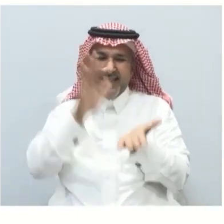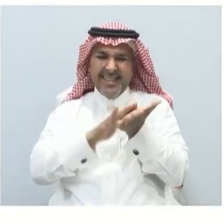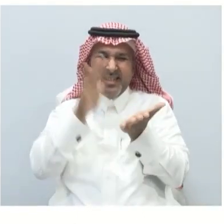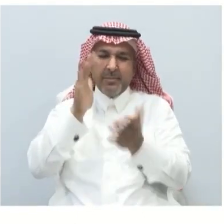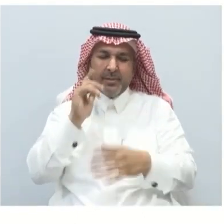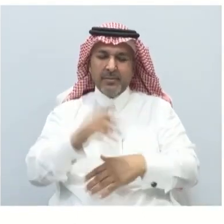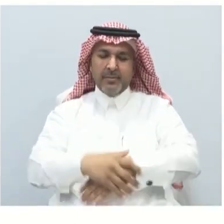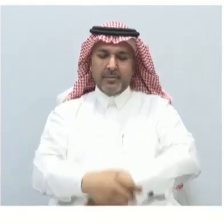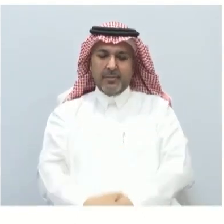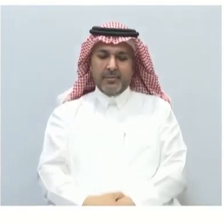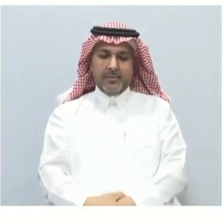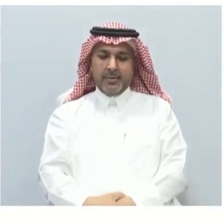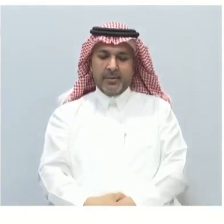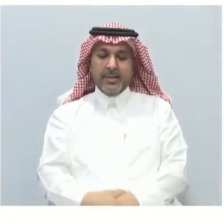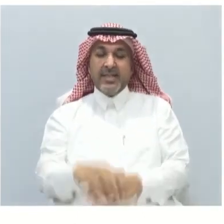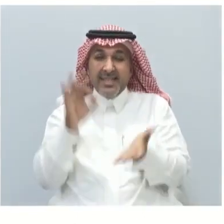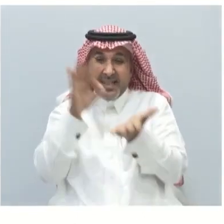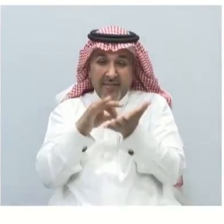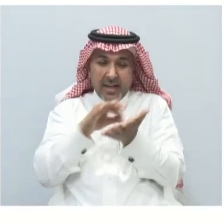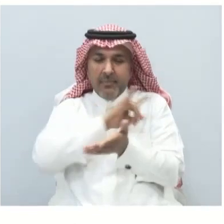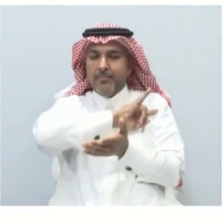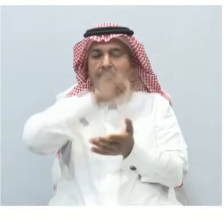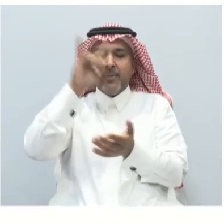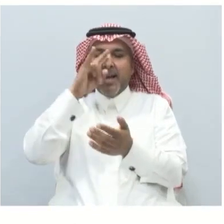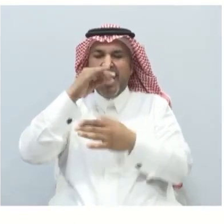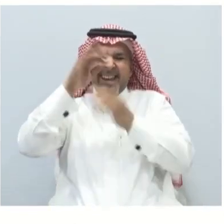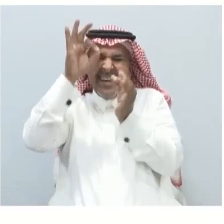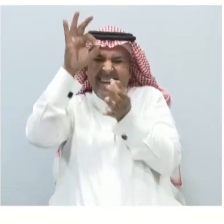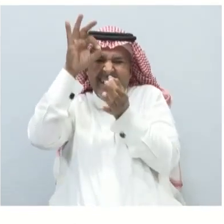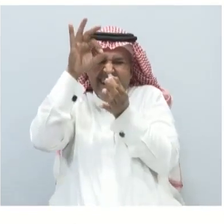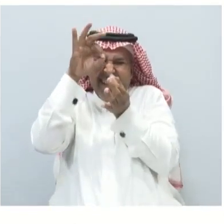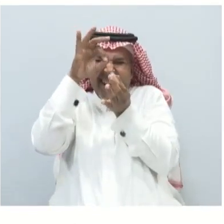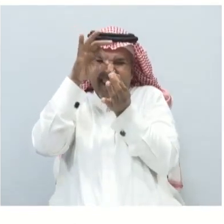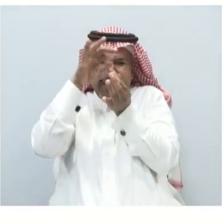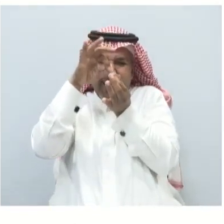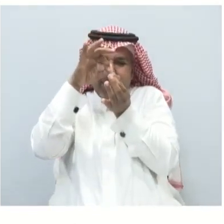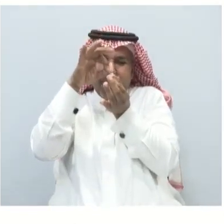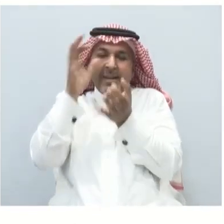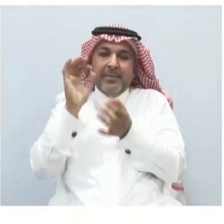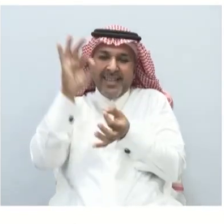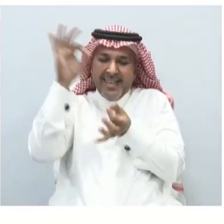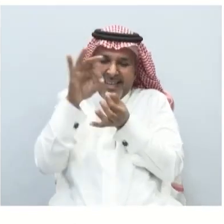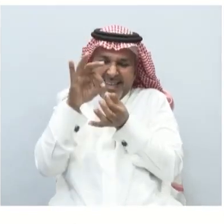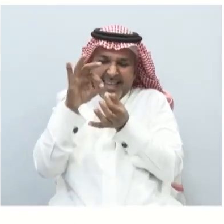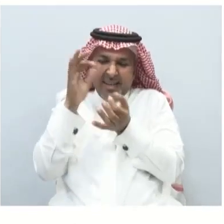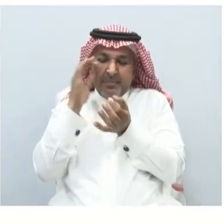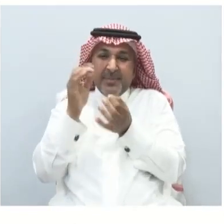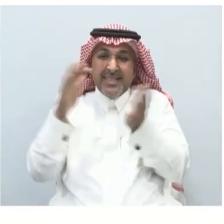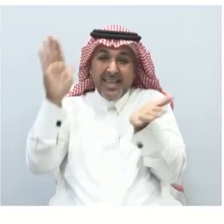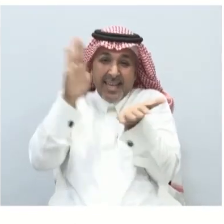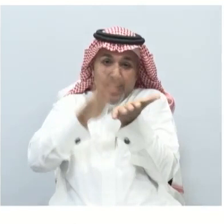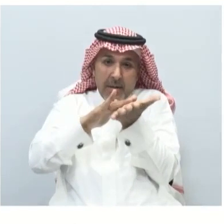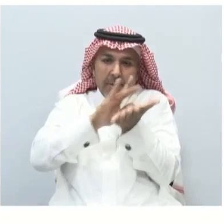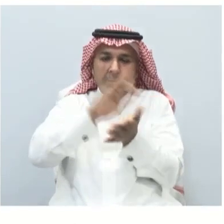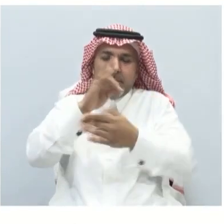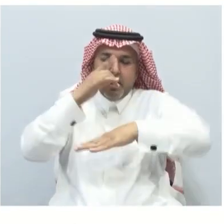رقم كبير مره هل يساوي صفر ما يساوي الصفر وانما يقترب من الصفر يقترب من ايش يقترب من الصفر فبالتالي